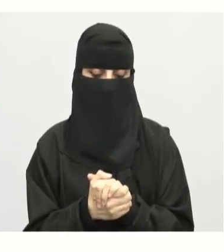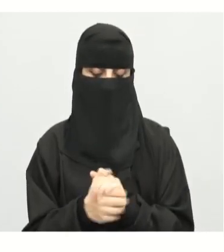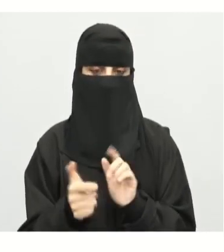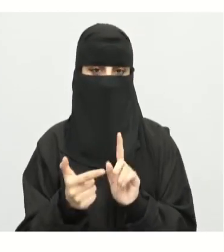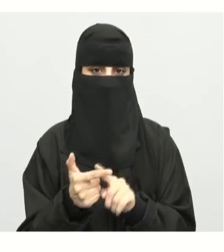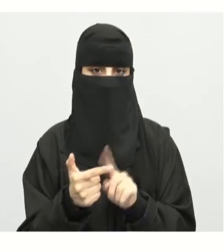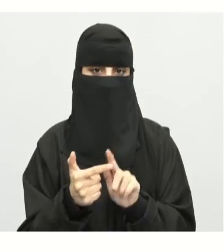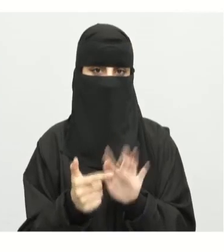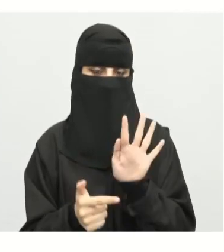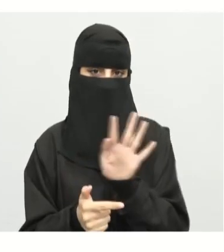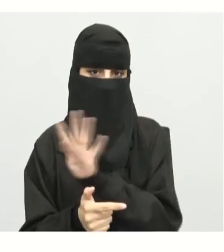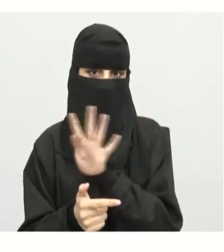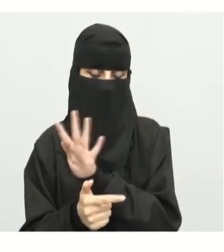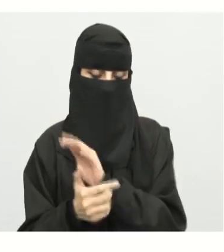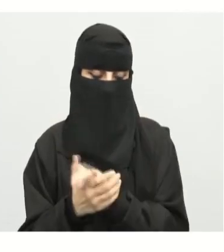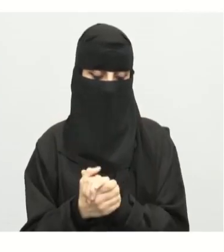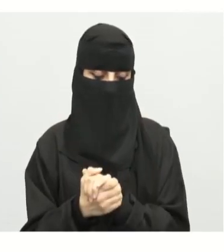ومن الشرق